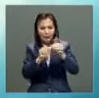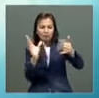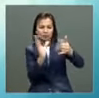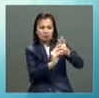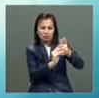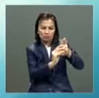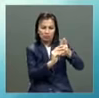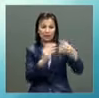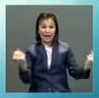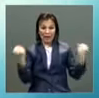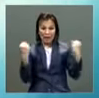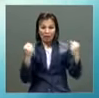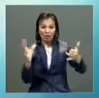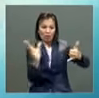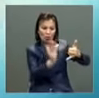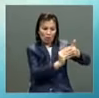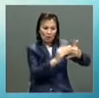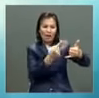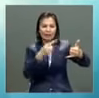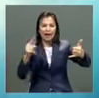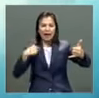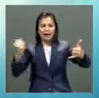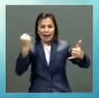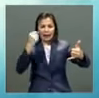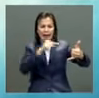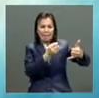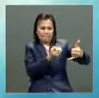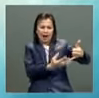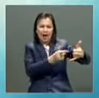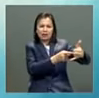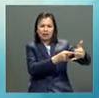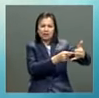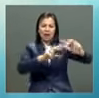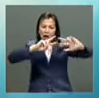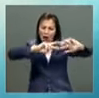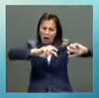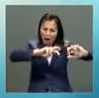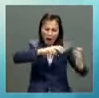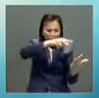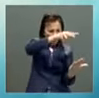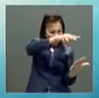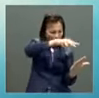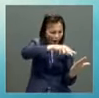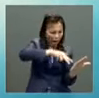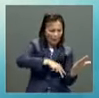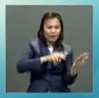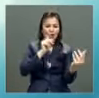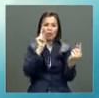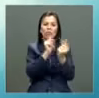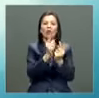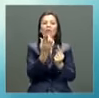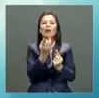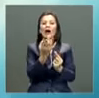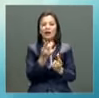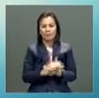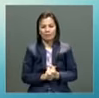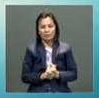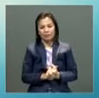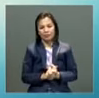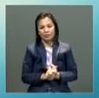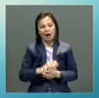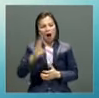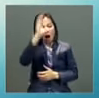ากอ้าวคืออะไรล่ะครับอ่านลงไปในข่าวเขาบอกว่าเขาไปหาคน